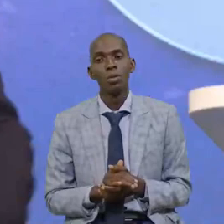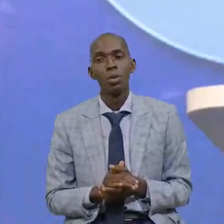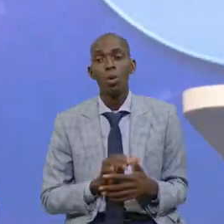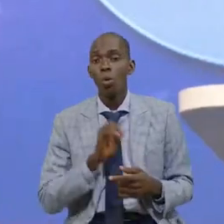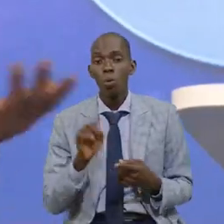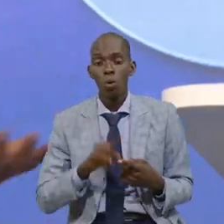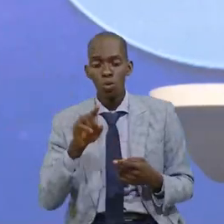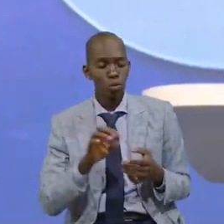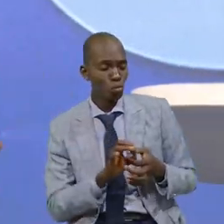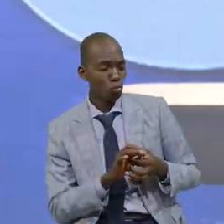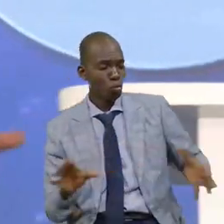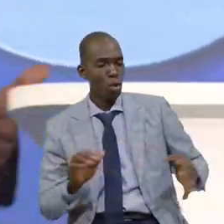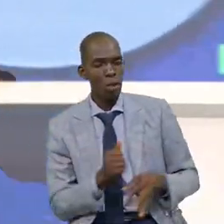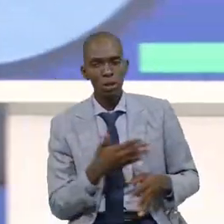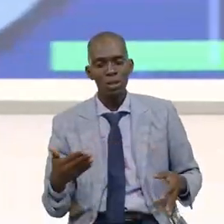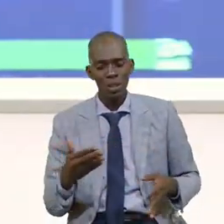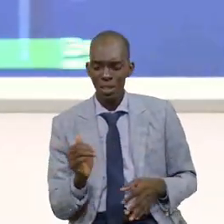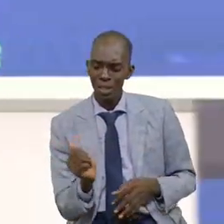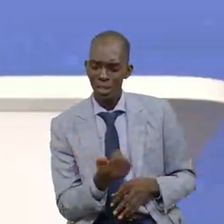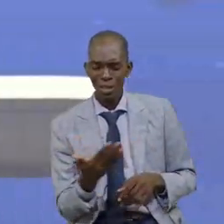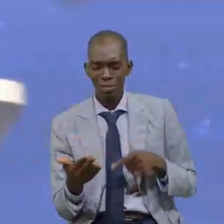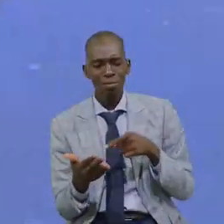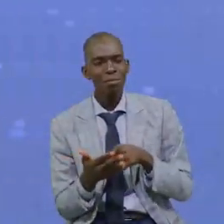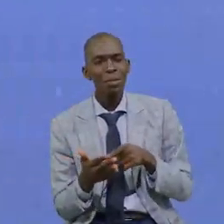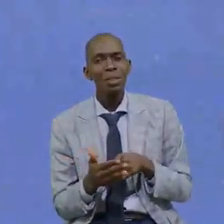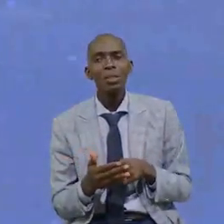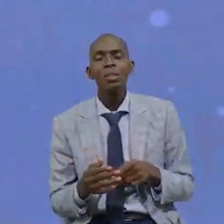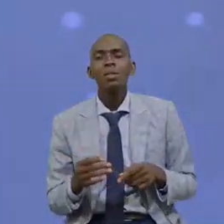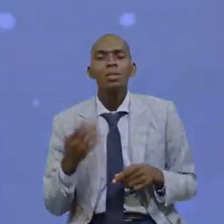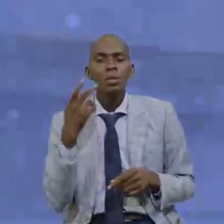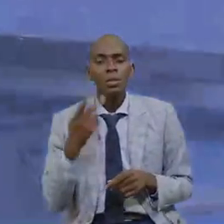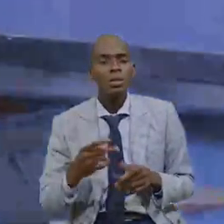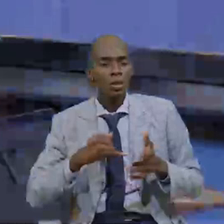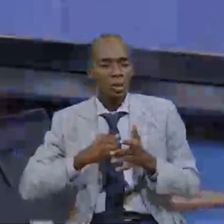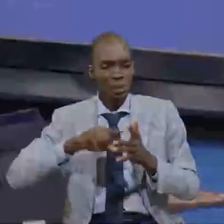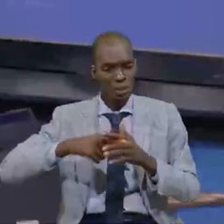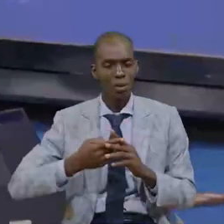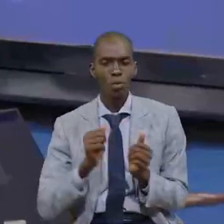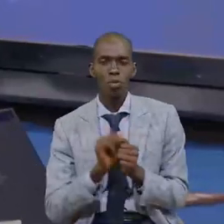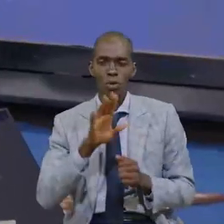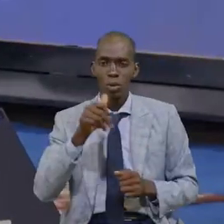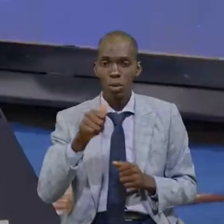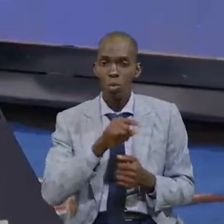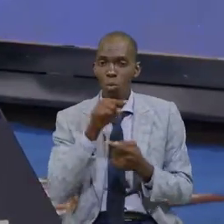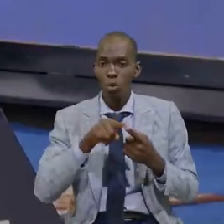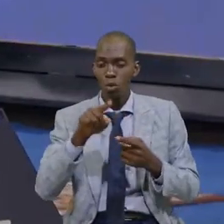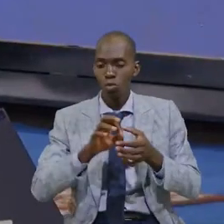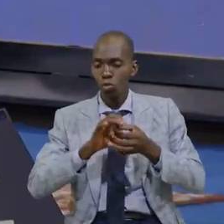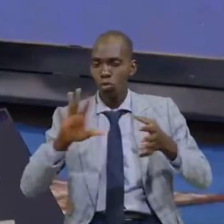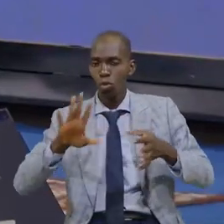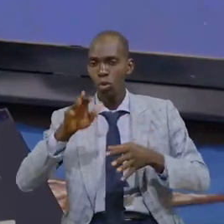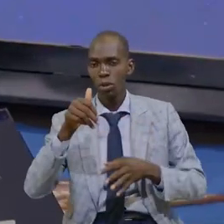Quand tu détaches quelque chose, quand nous disons quelque chose, ça commence en toi-même. Quand tu te